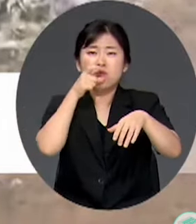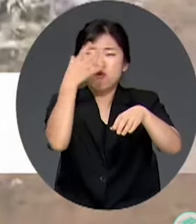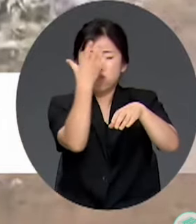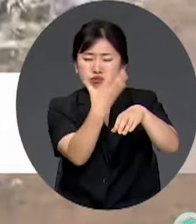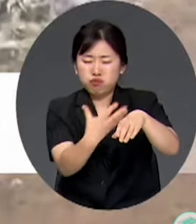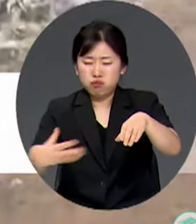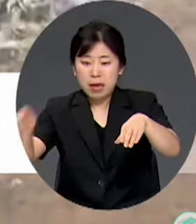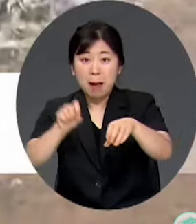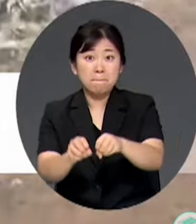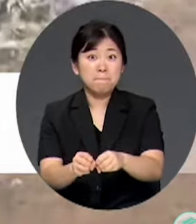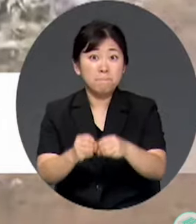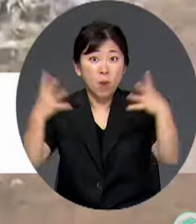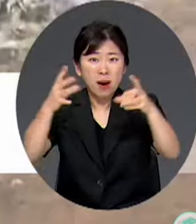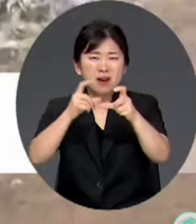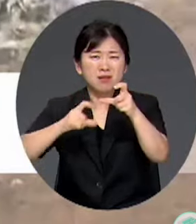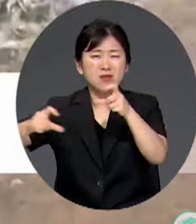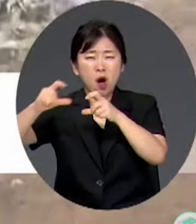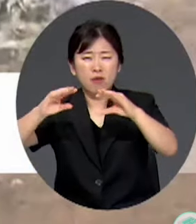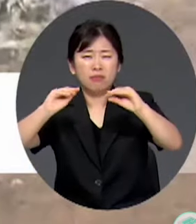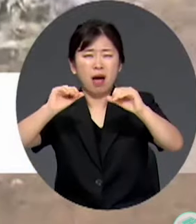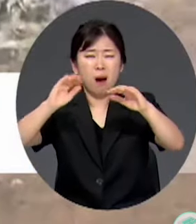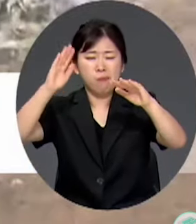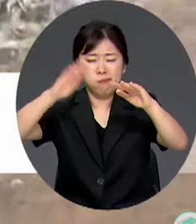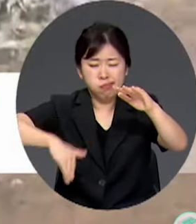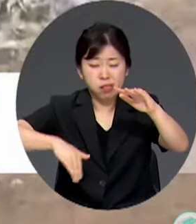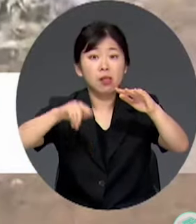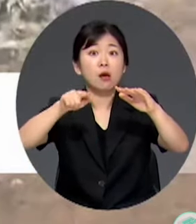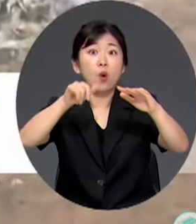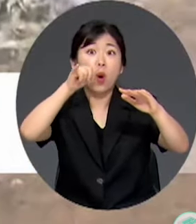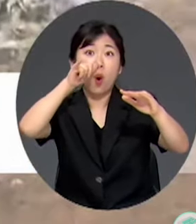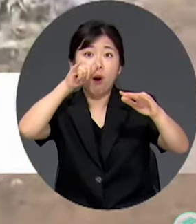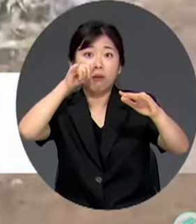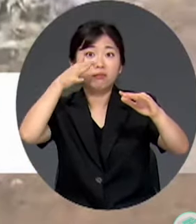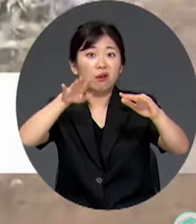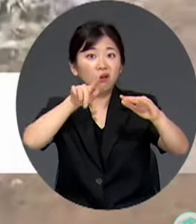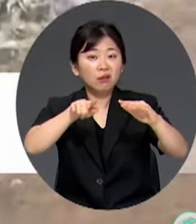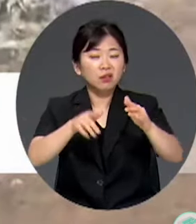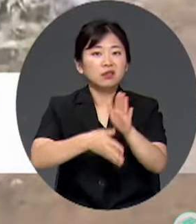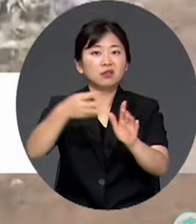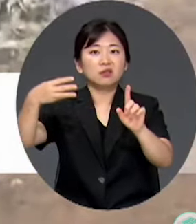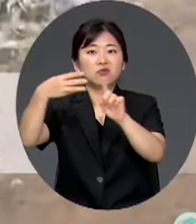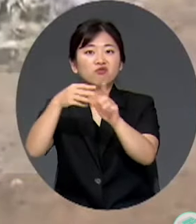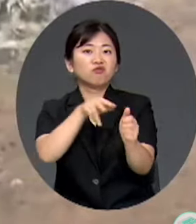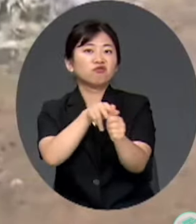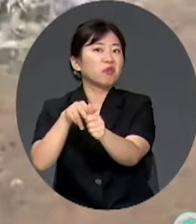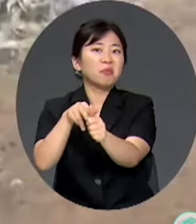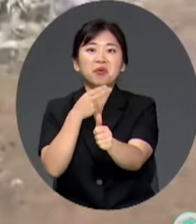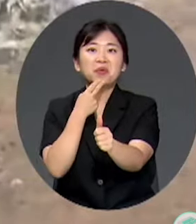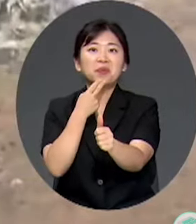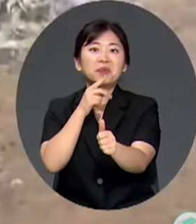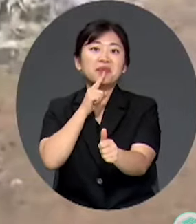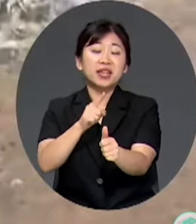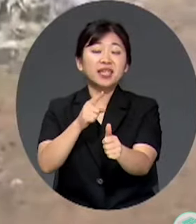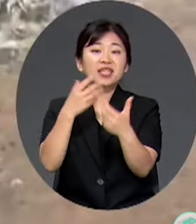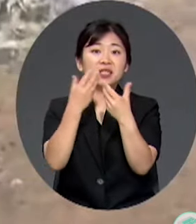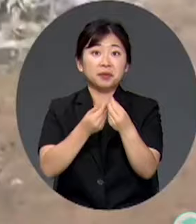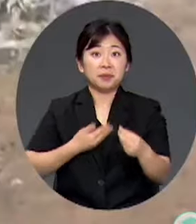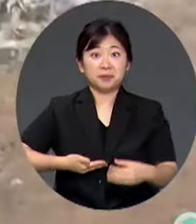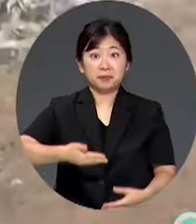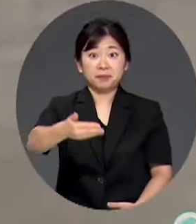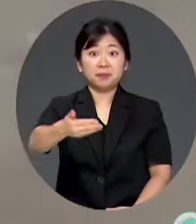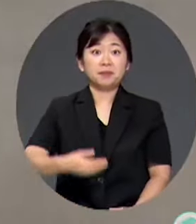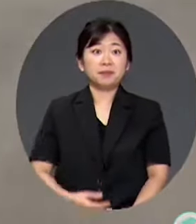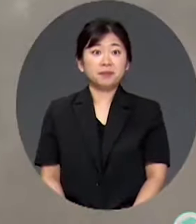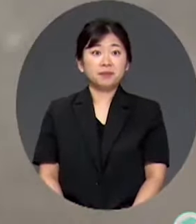그런데 지자체는 물론이고 환경부도 이런 사고에 대한 데이터 관리가 엉망이었습니다 이선영 기자가 보도합니다